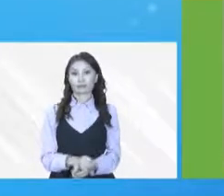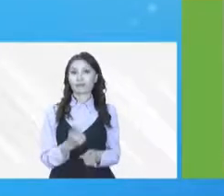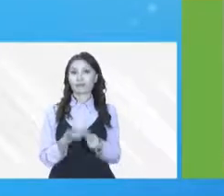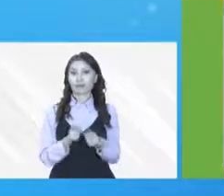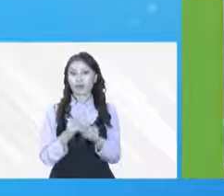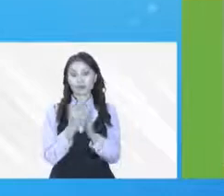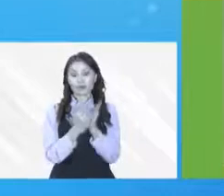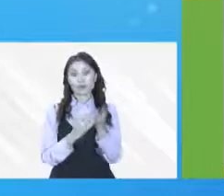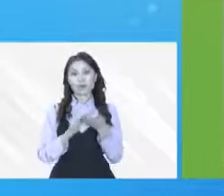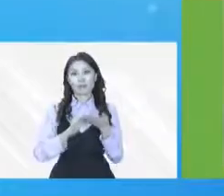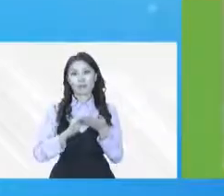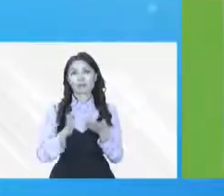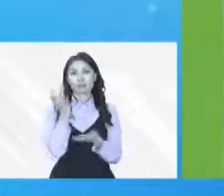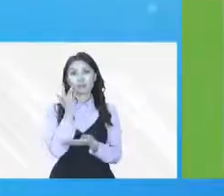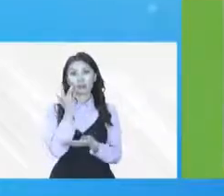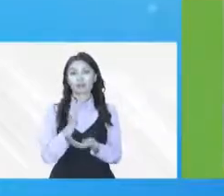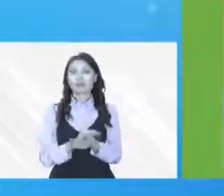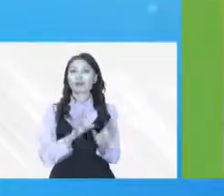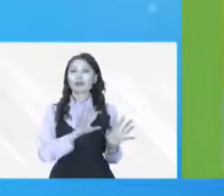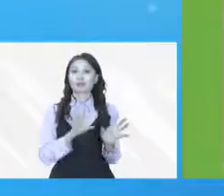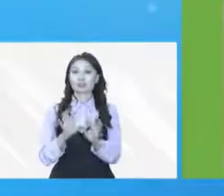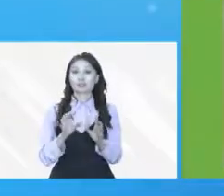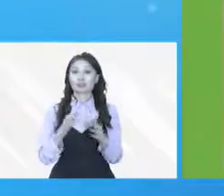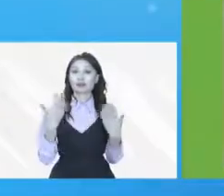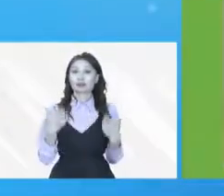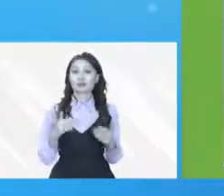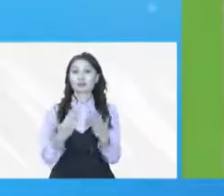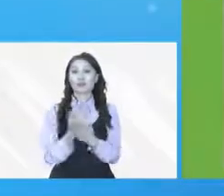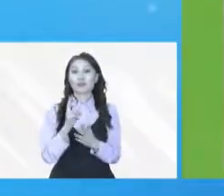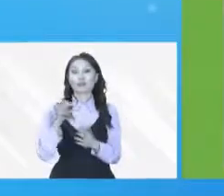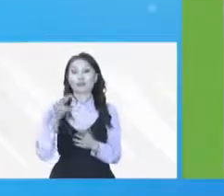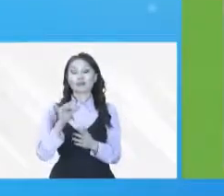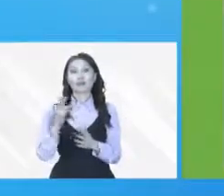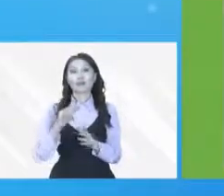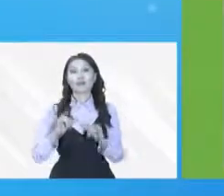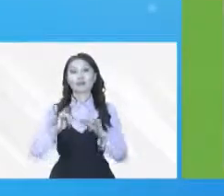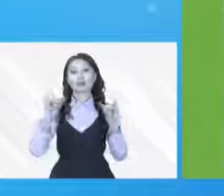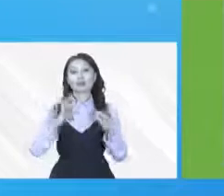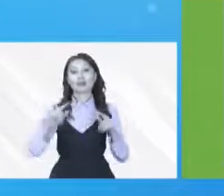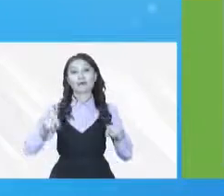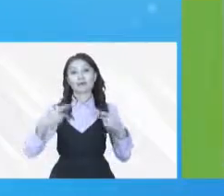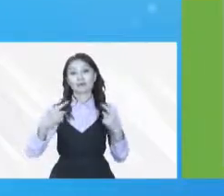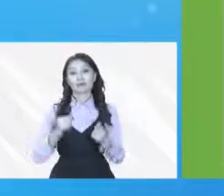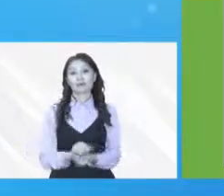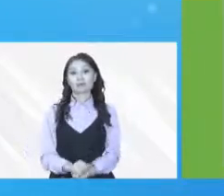Этот процесс повторяется постоянно, обеспечивая организмы новыми клетками для роста и восстановления.